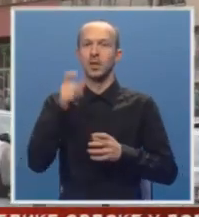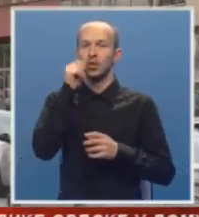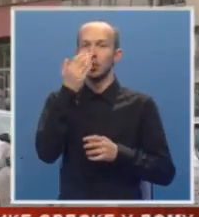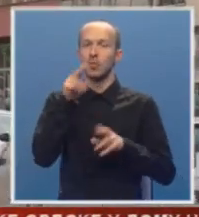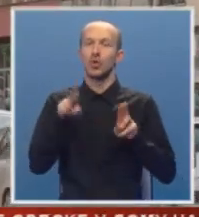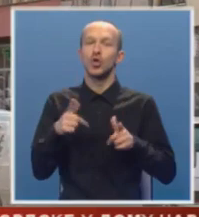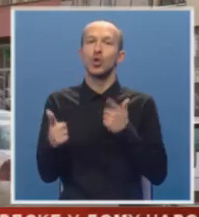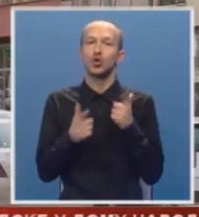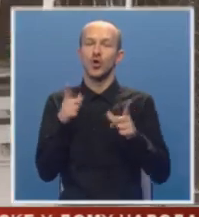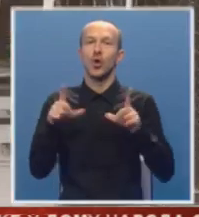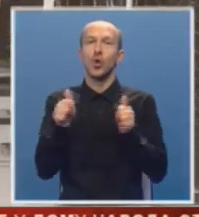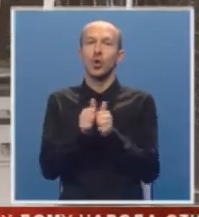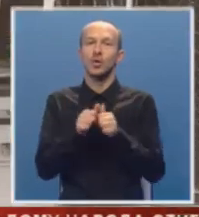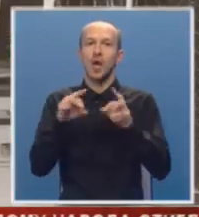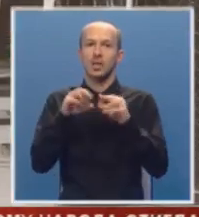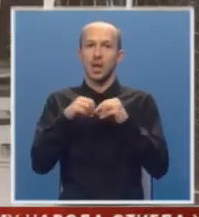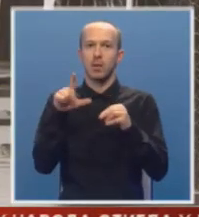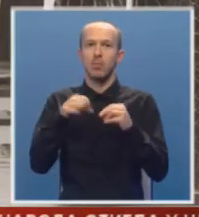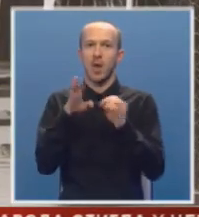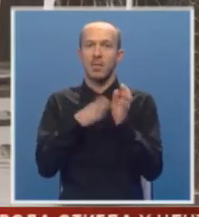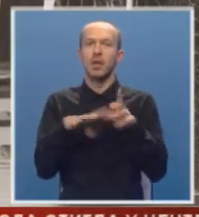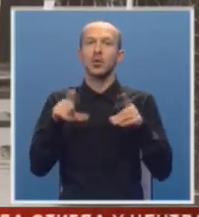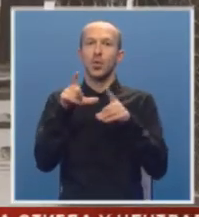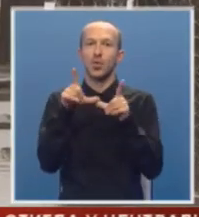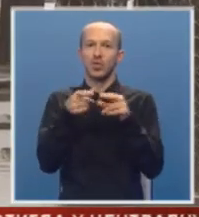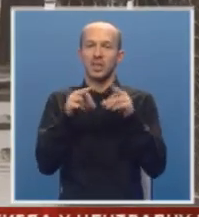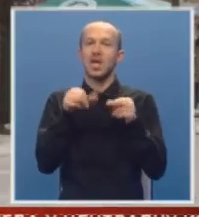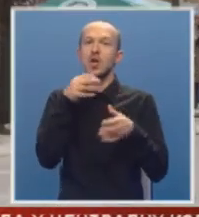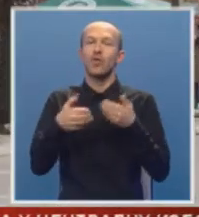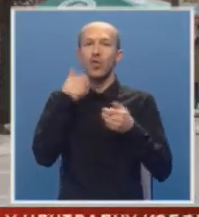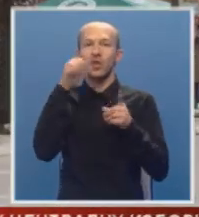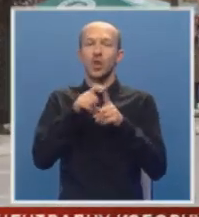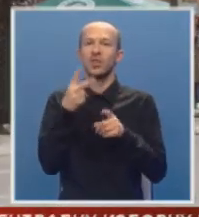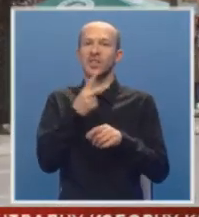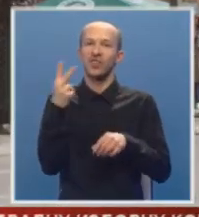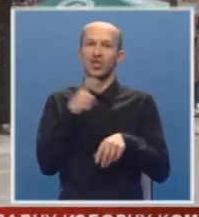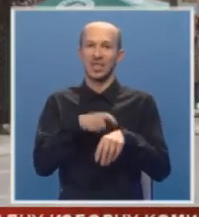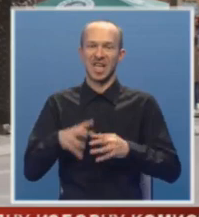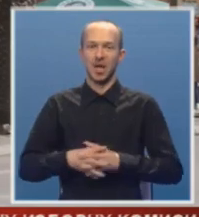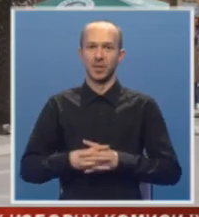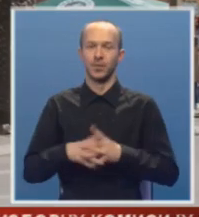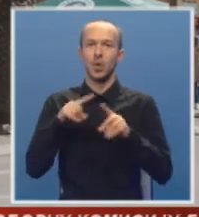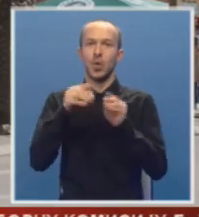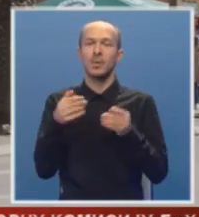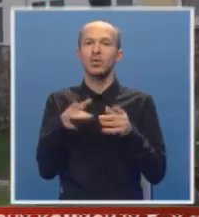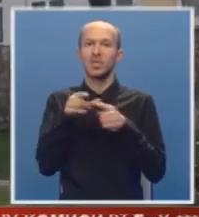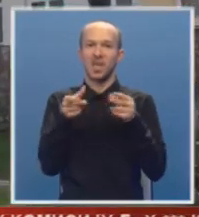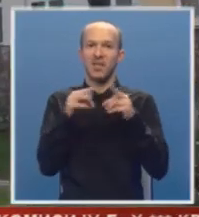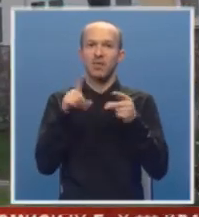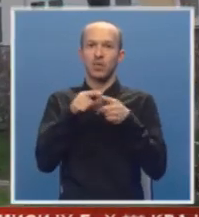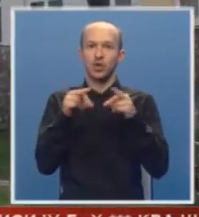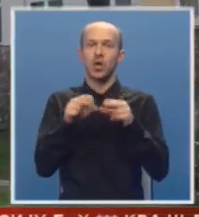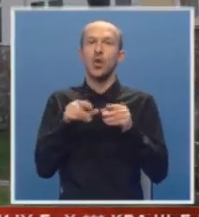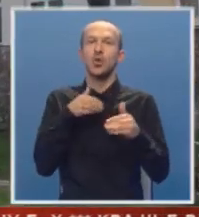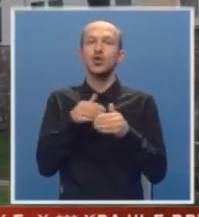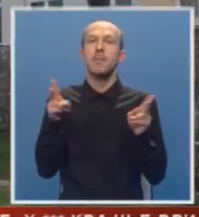će moći da uživaju uz ansambl Boemi iz Užica i kuvano vino od 22 časa. U hramu Svetog Save u Foči u